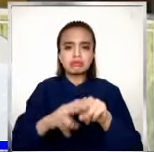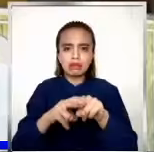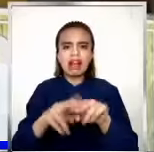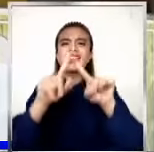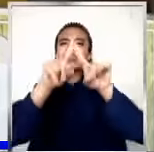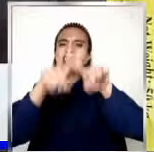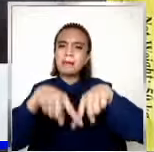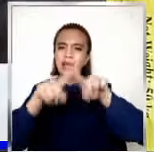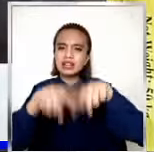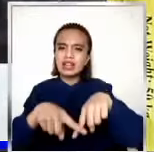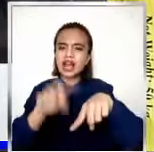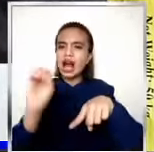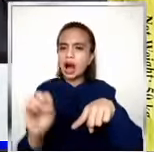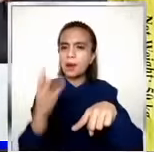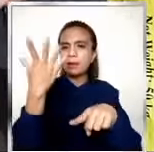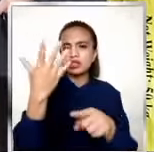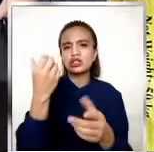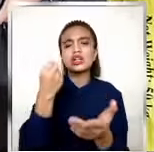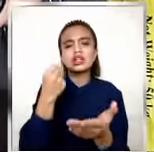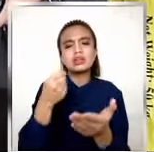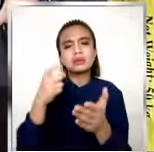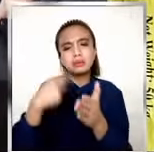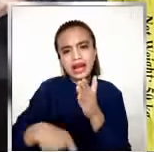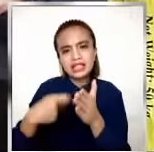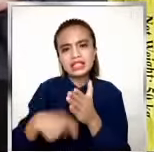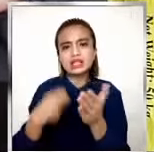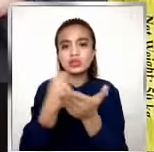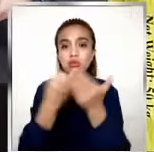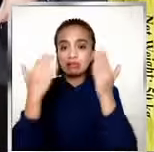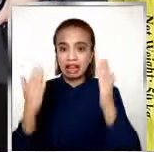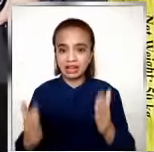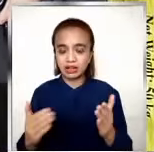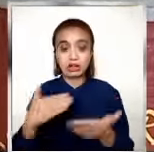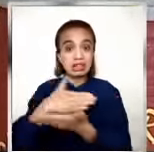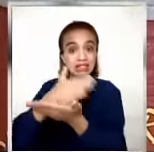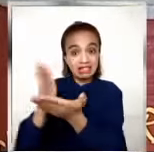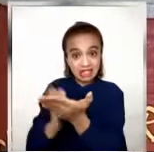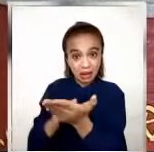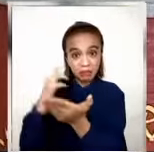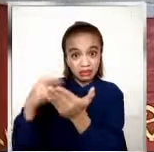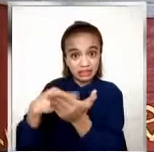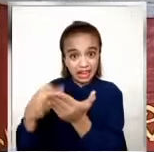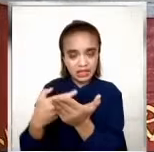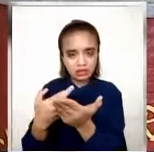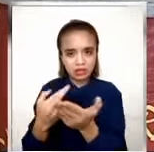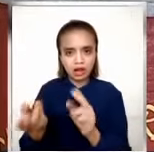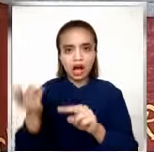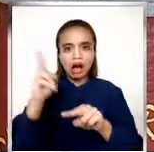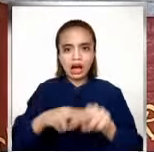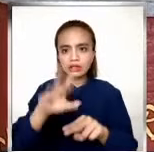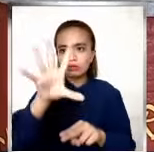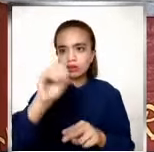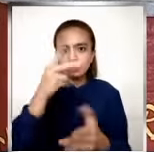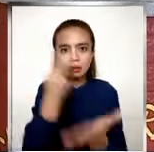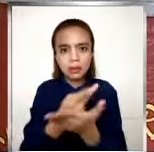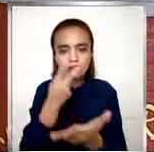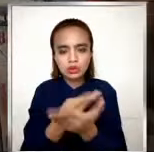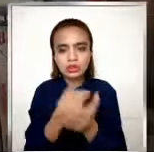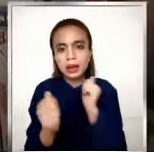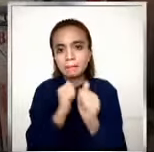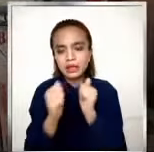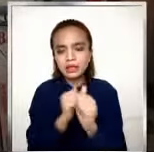ng supplier. Ang ibang bigas kasi tumaas na raw ng 50 pesos kada sako o katumbas ng 2 pisong dagdag presyo sa kada